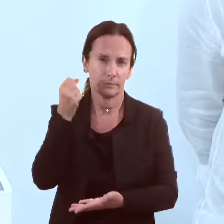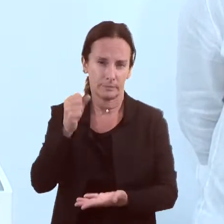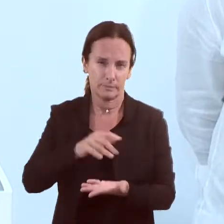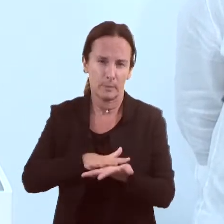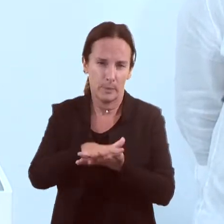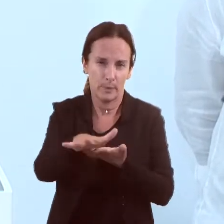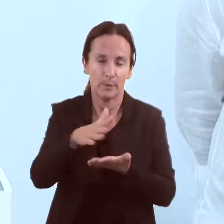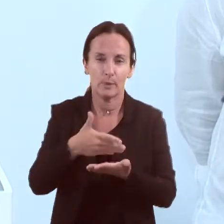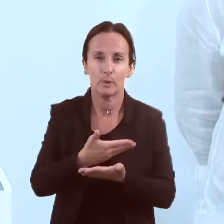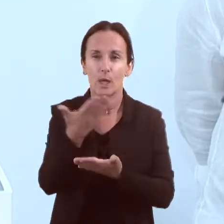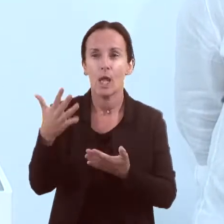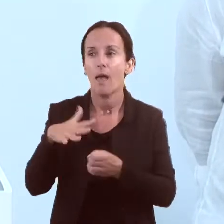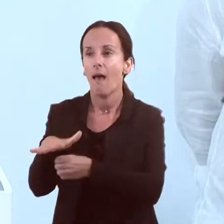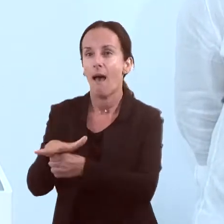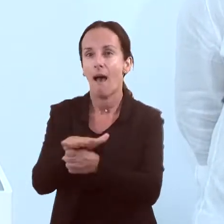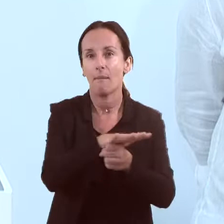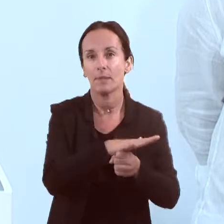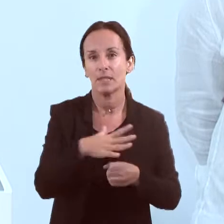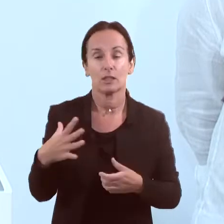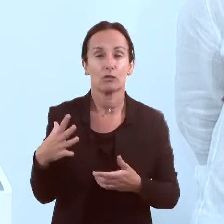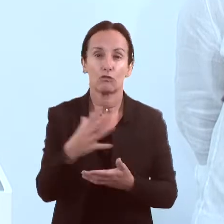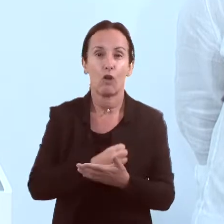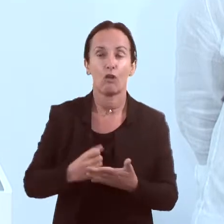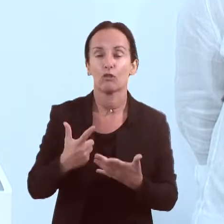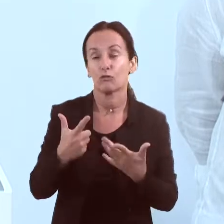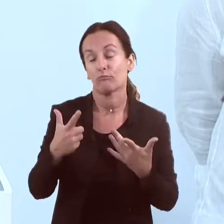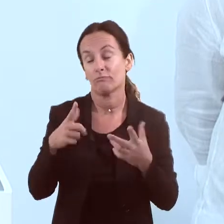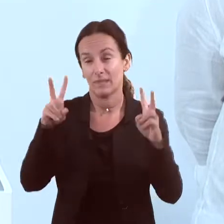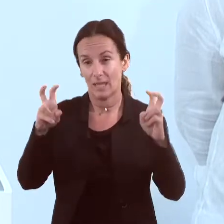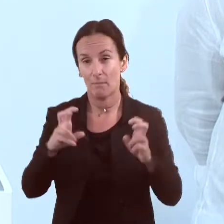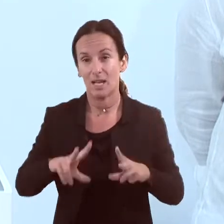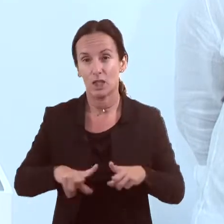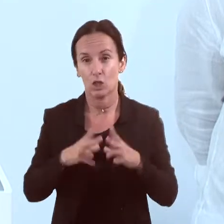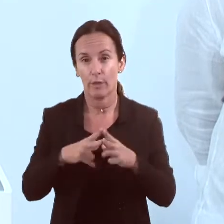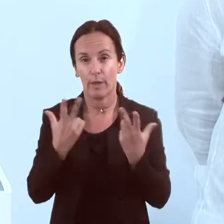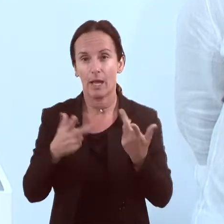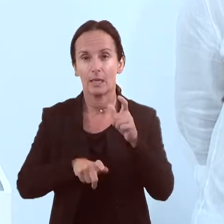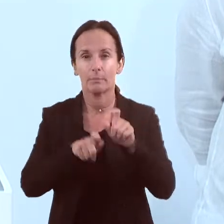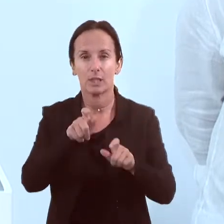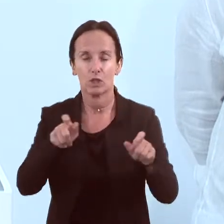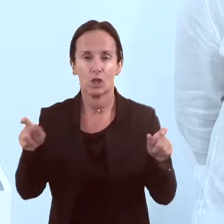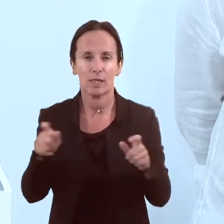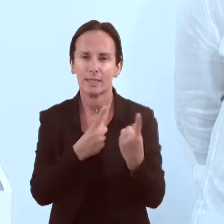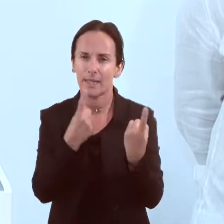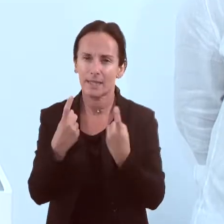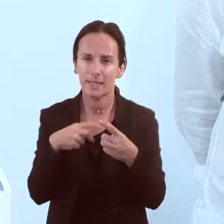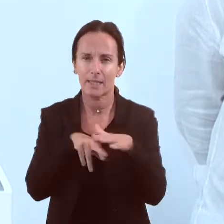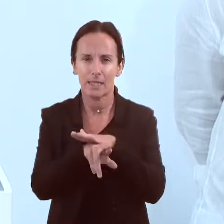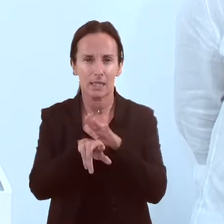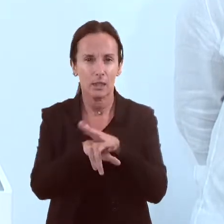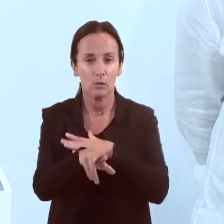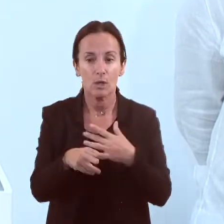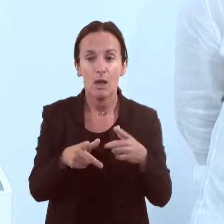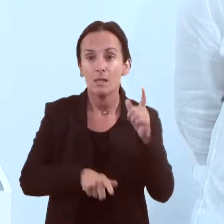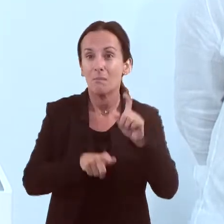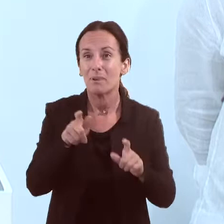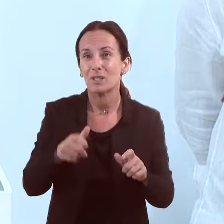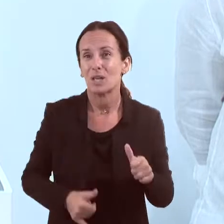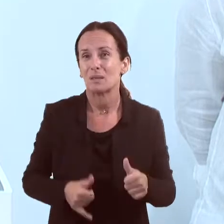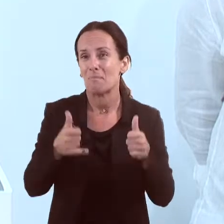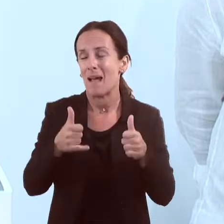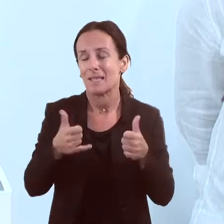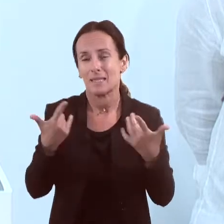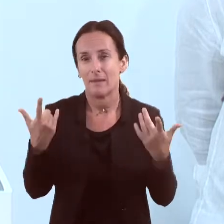l'àmbit de cohesió social, d'inclusió social de la gent que també necessita recursos, la gent més vulnerable necessita